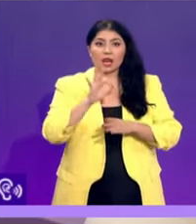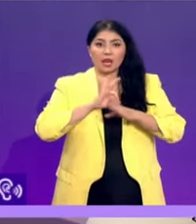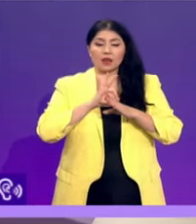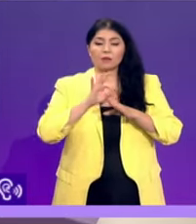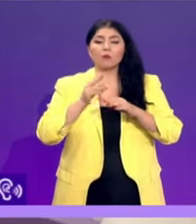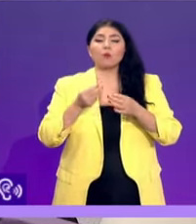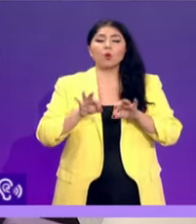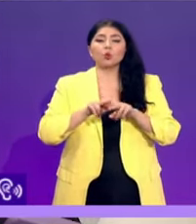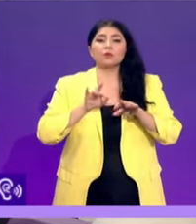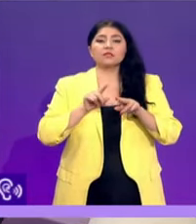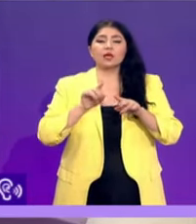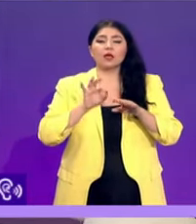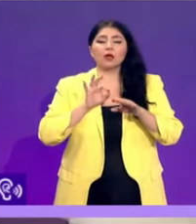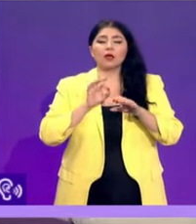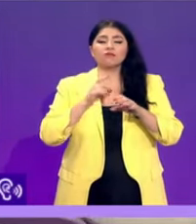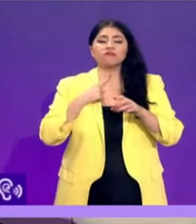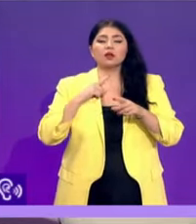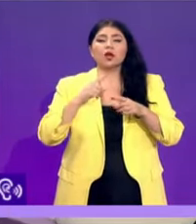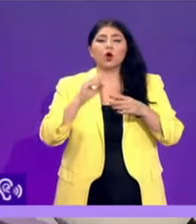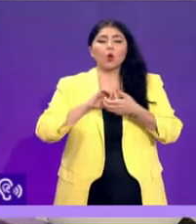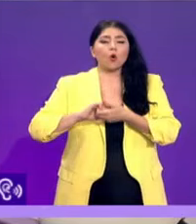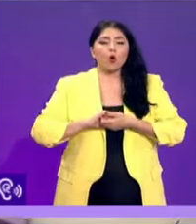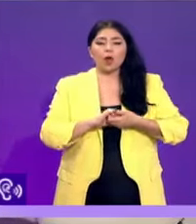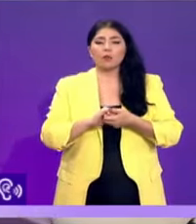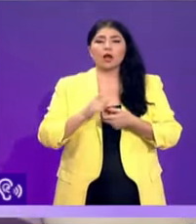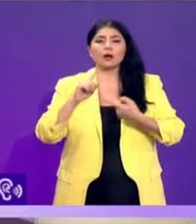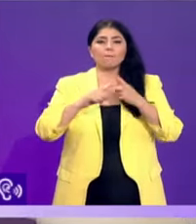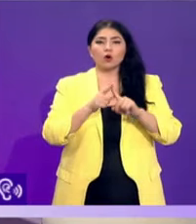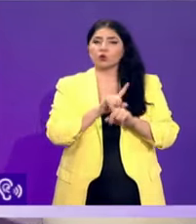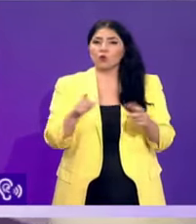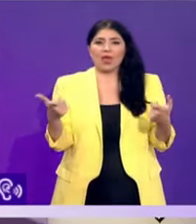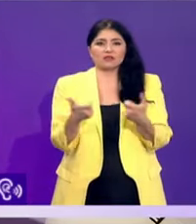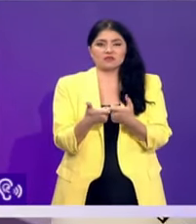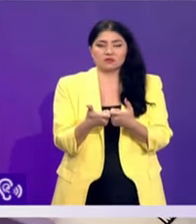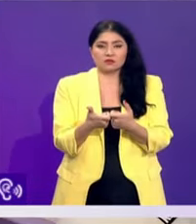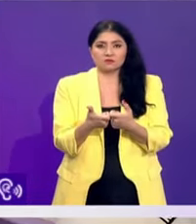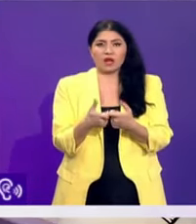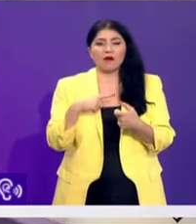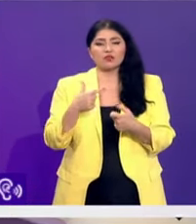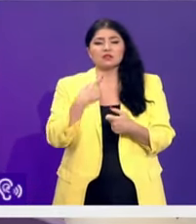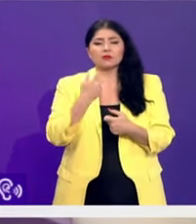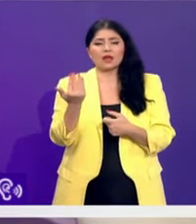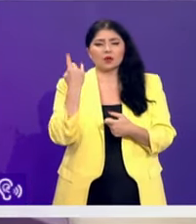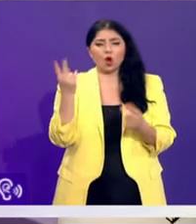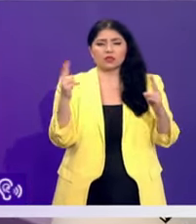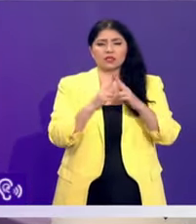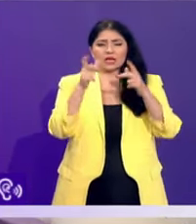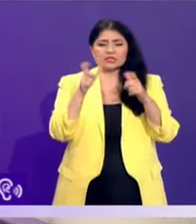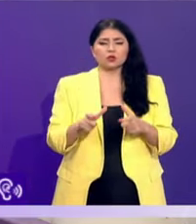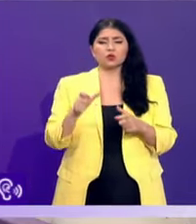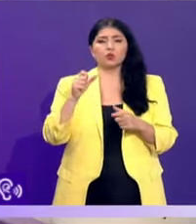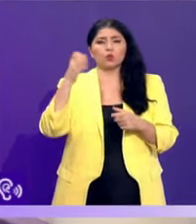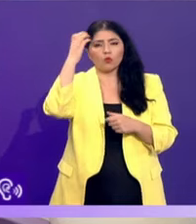leadership-ului politic nu mai există niciun fel de comunicare. Vă pot da exemplu. Săptămâna trecută a fost o întâlnire la sediul guvernului din partea PSD